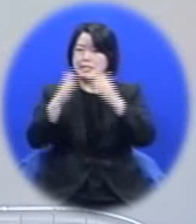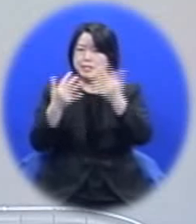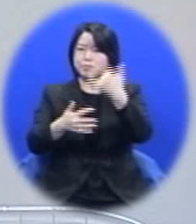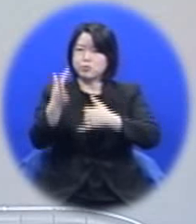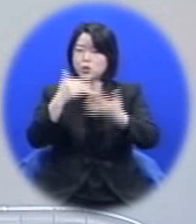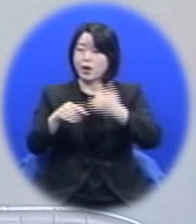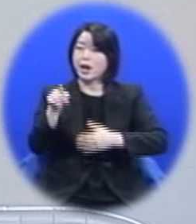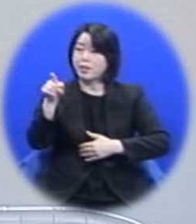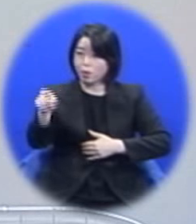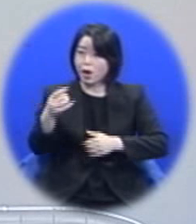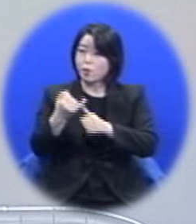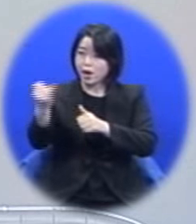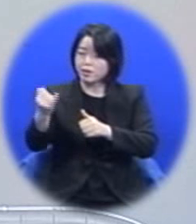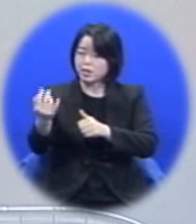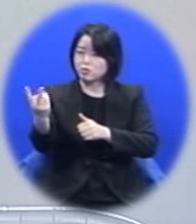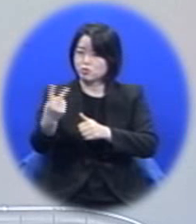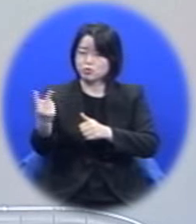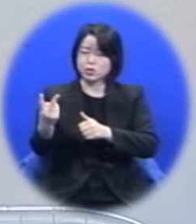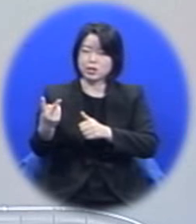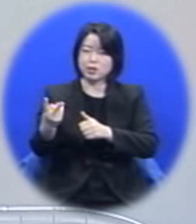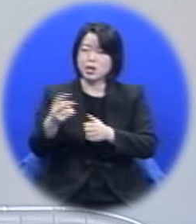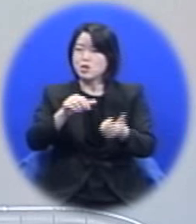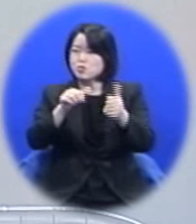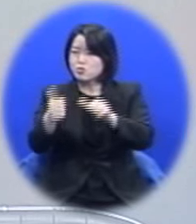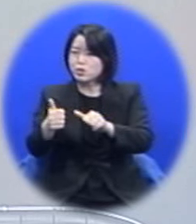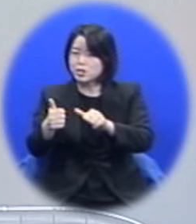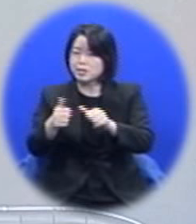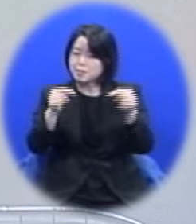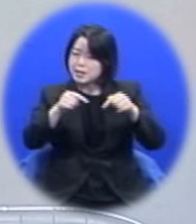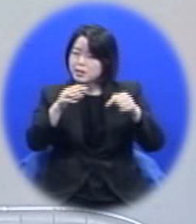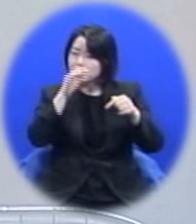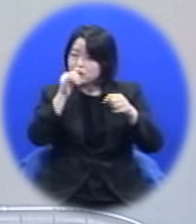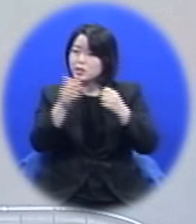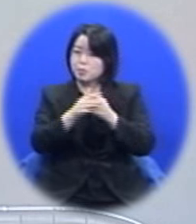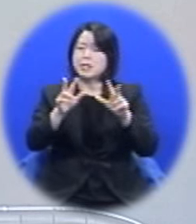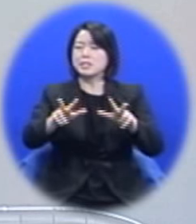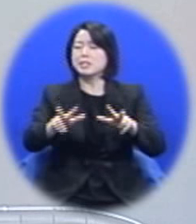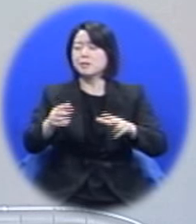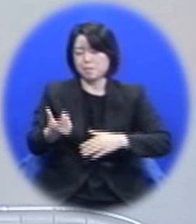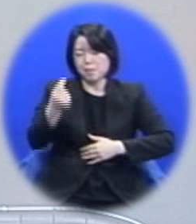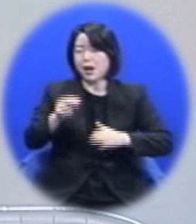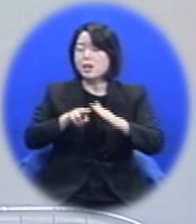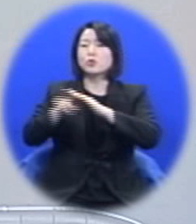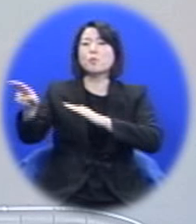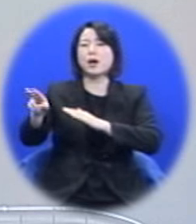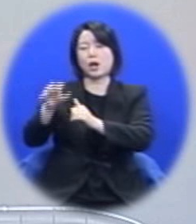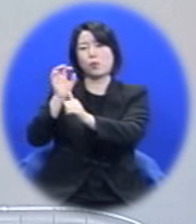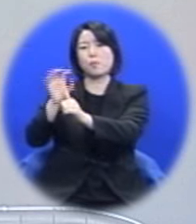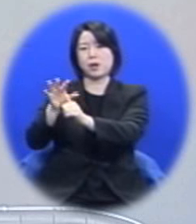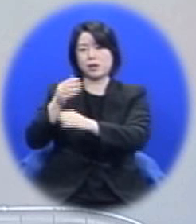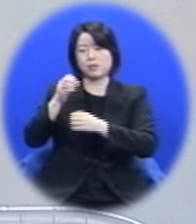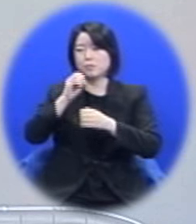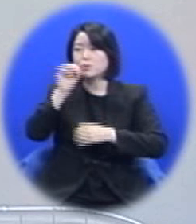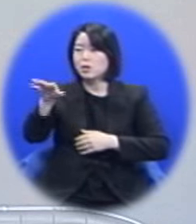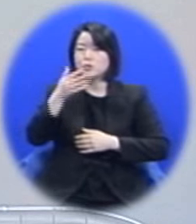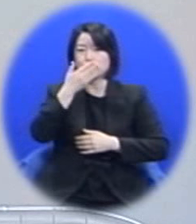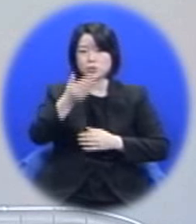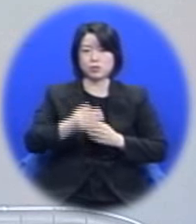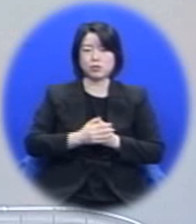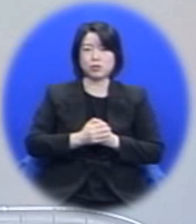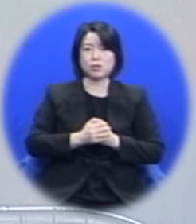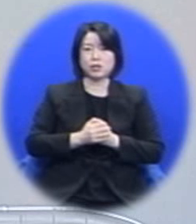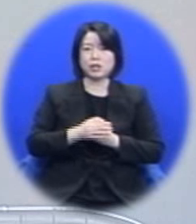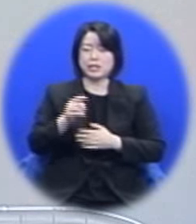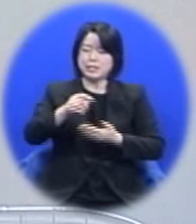아내를 죽이려고 하니 지금 도망가라고 알려줍니다. 도망가라고. 죽일